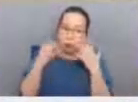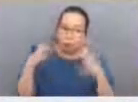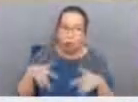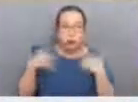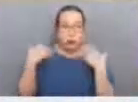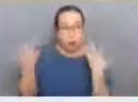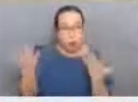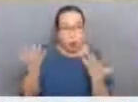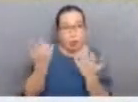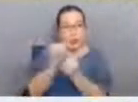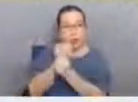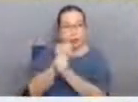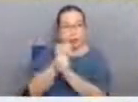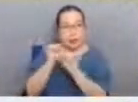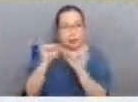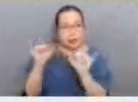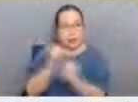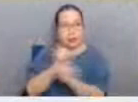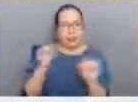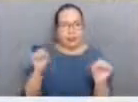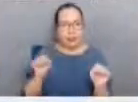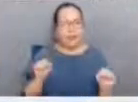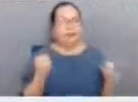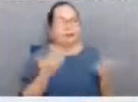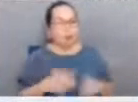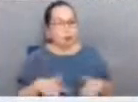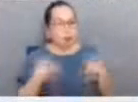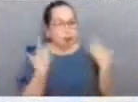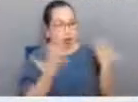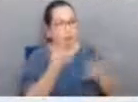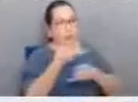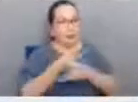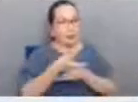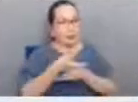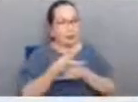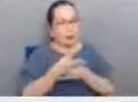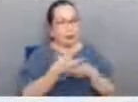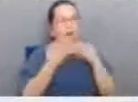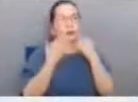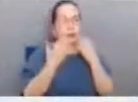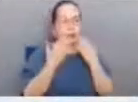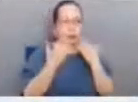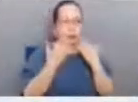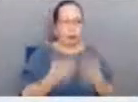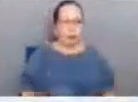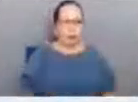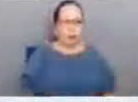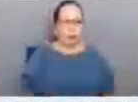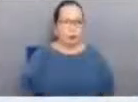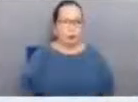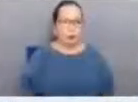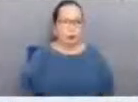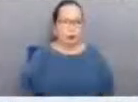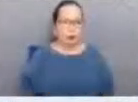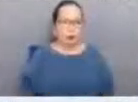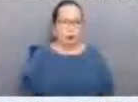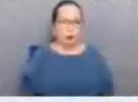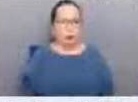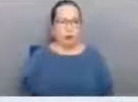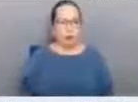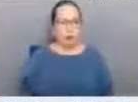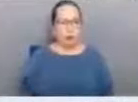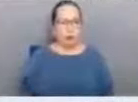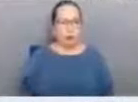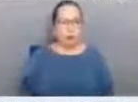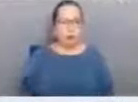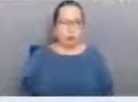Secretary Martin, sa pamamagitan nga ng Executive Order No. 257 Series of 2020 ng LGU Igacos, nakasa dito